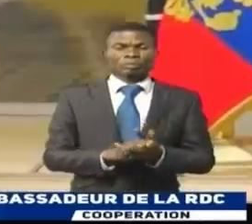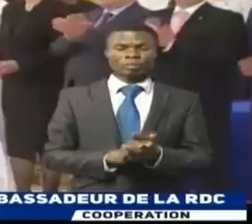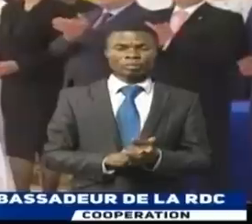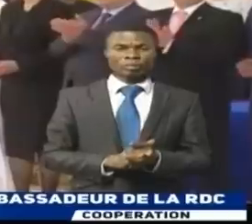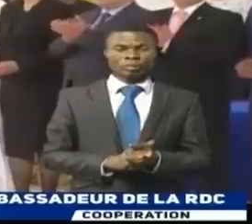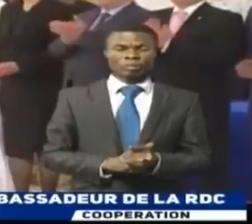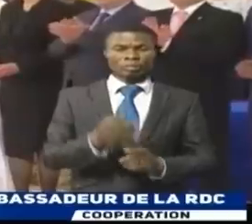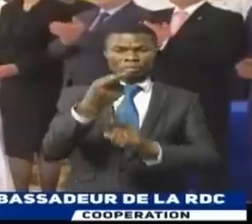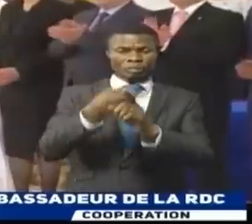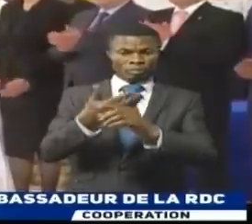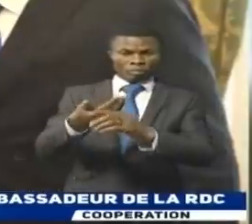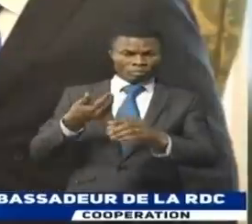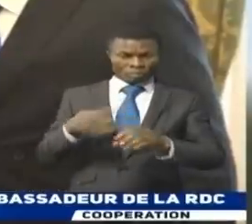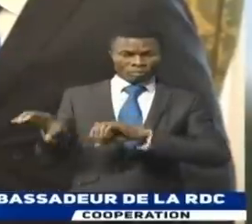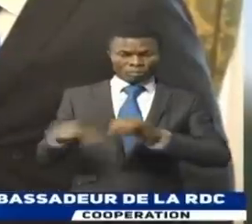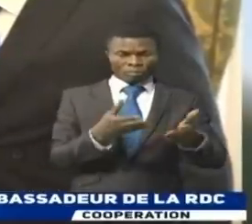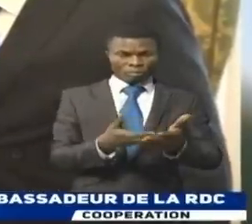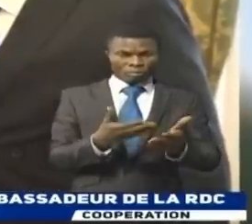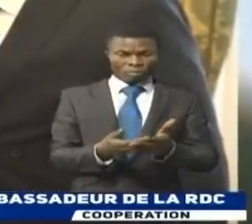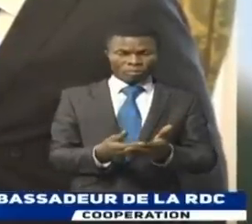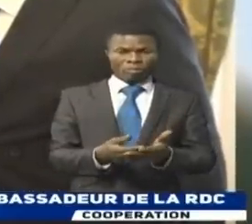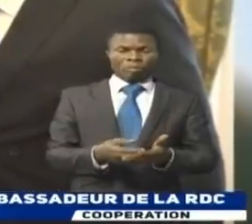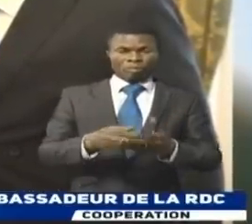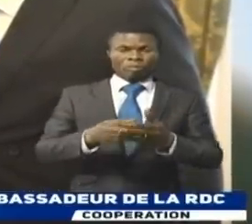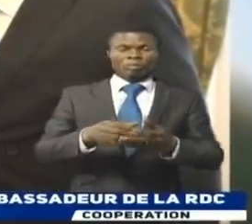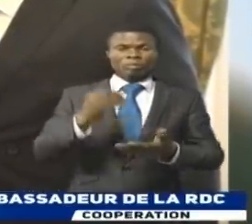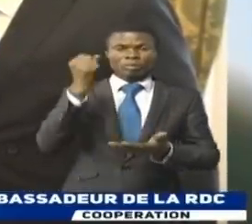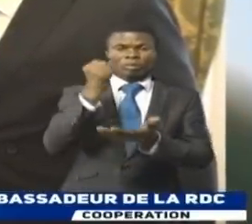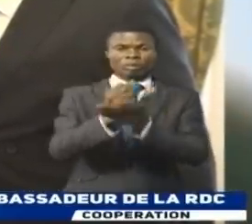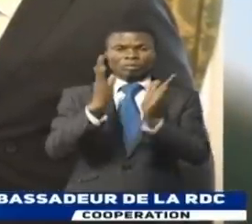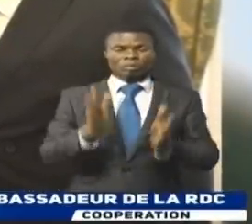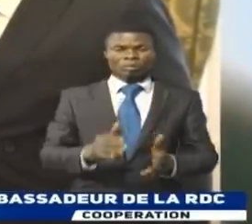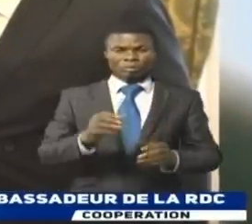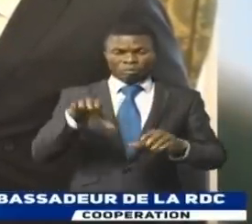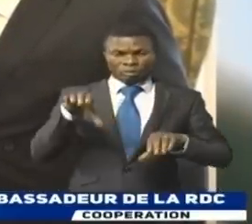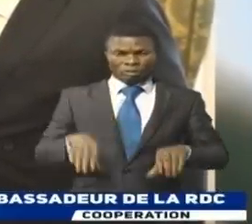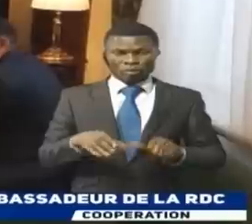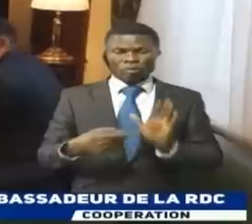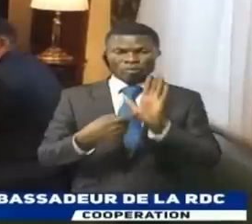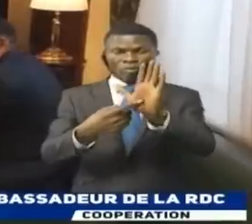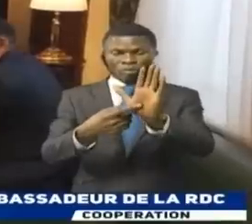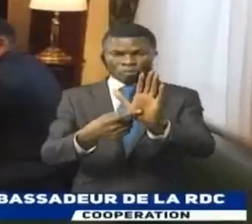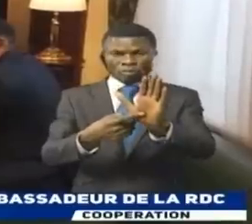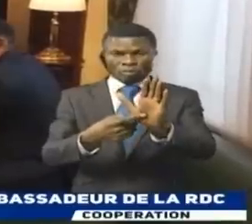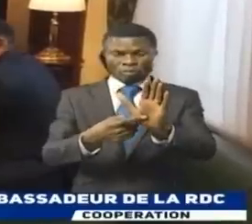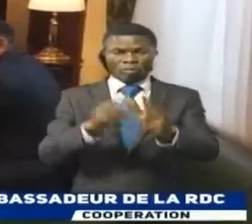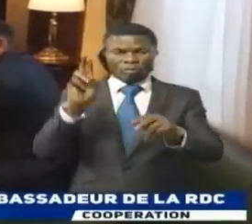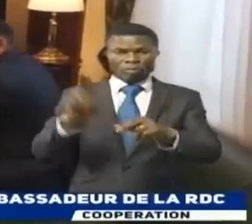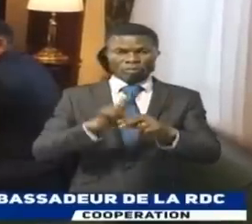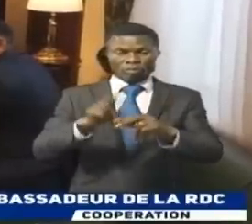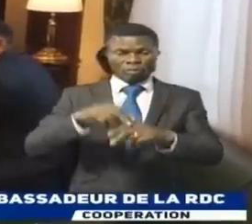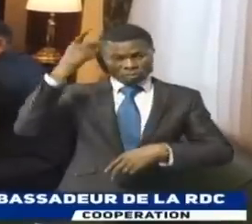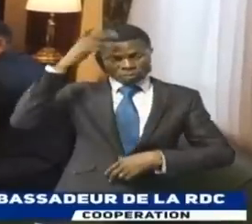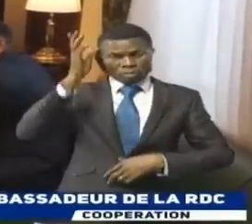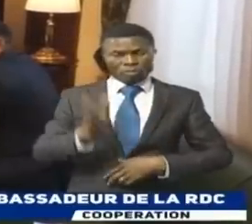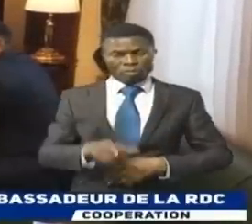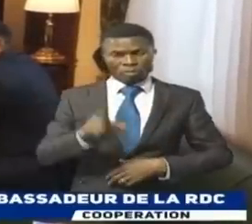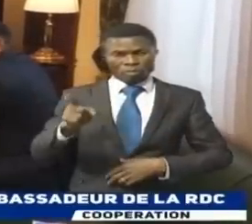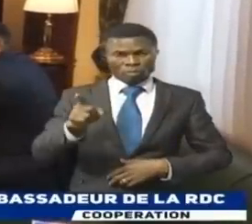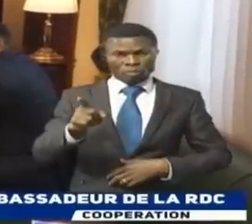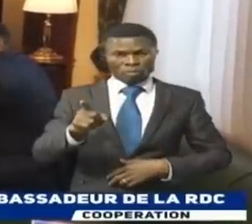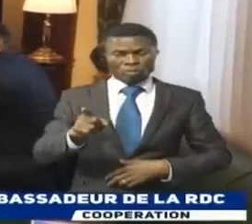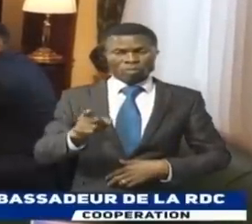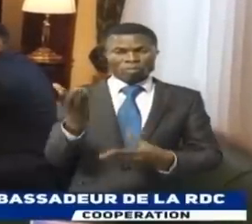Quelques mois avant cette cérémonie, le diplomate congolais avait présenté à Moscou, selon la pratique diplomatique russe, les